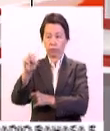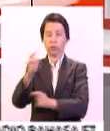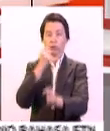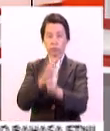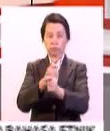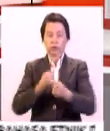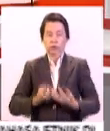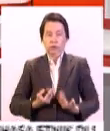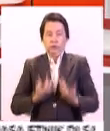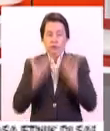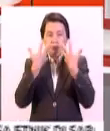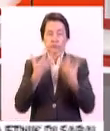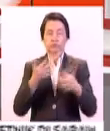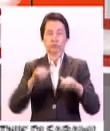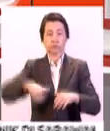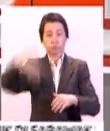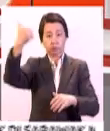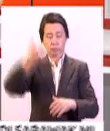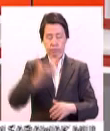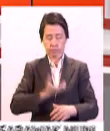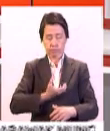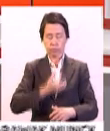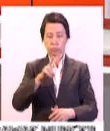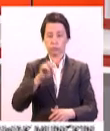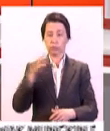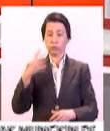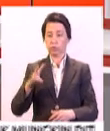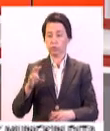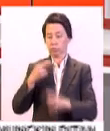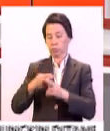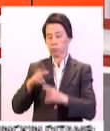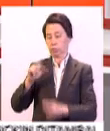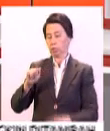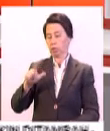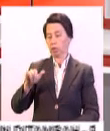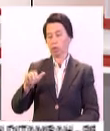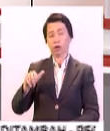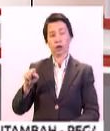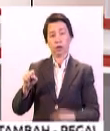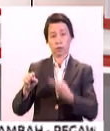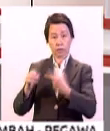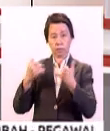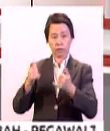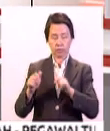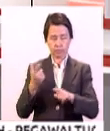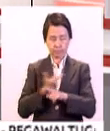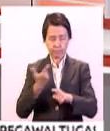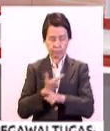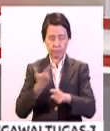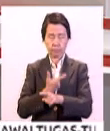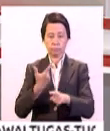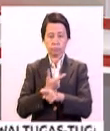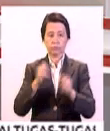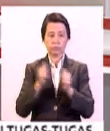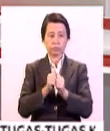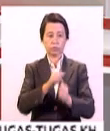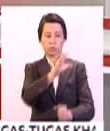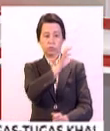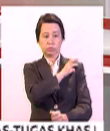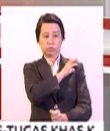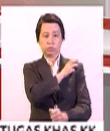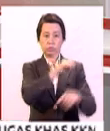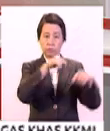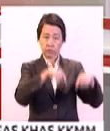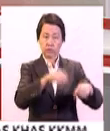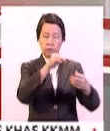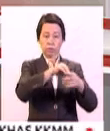tetap membara. Pemenang pingat emas 2017, Alia Sazana Azahari, kini giat menjalani latihan dengan jurulatih tempatan